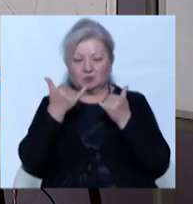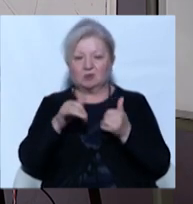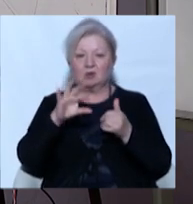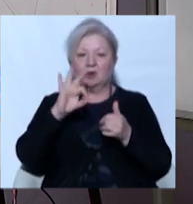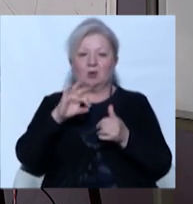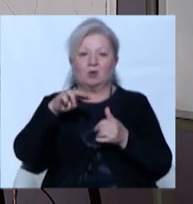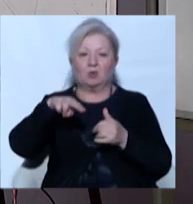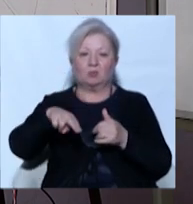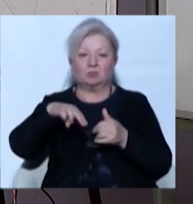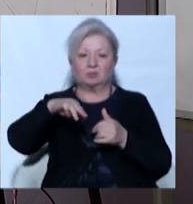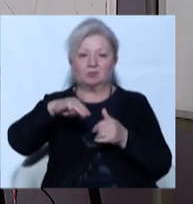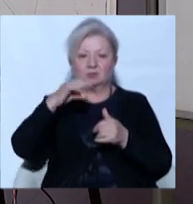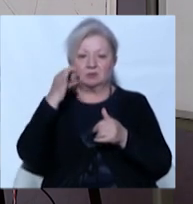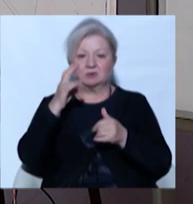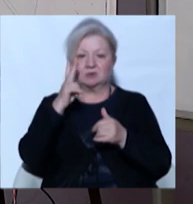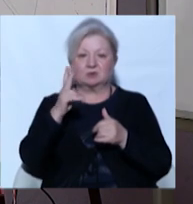ოპტიკაზე.